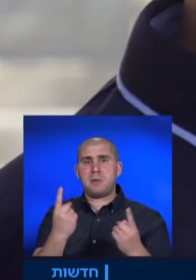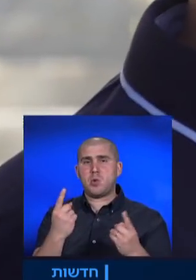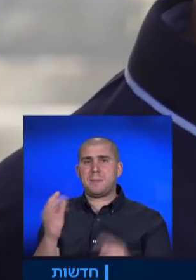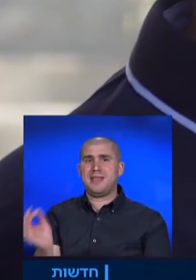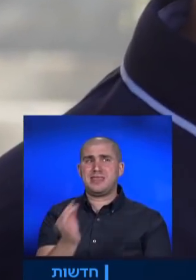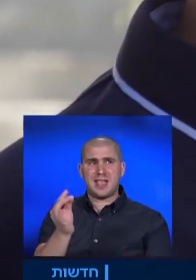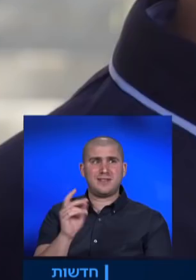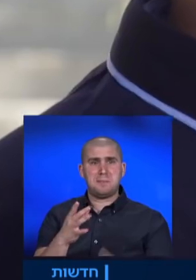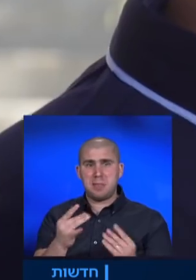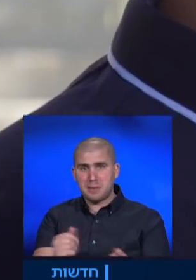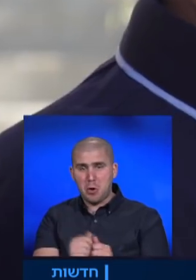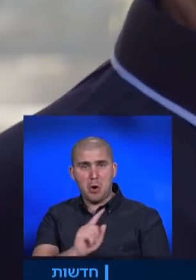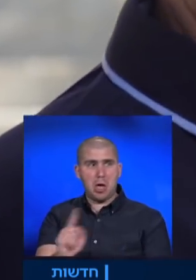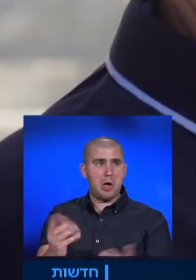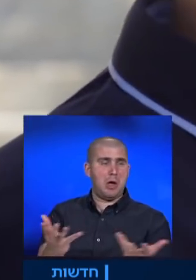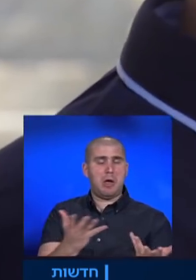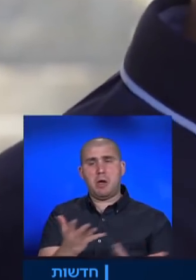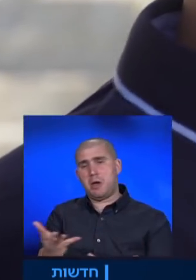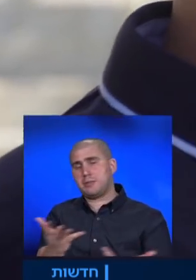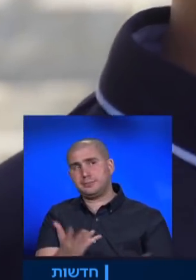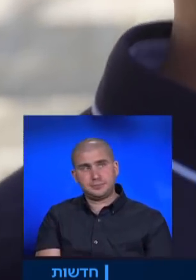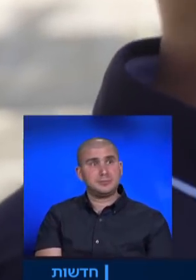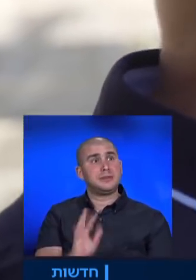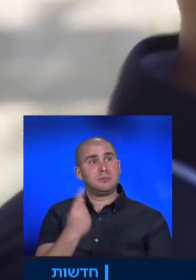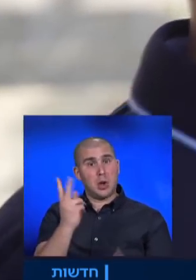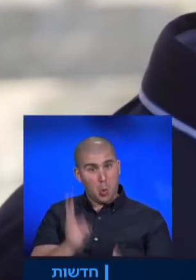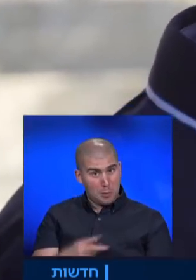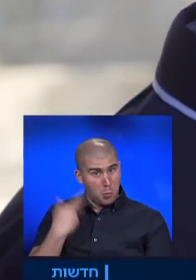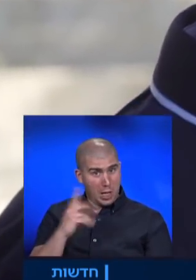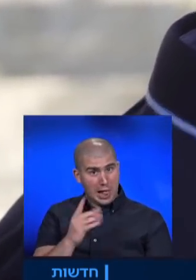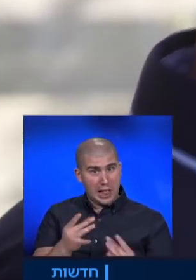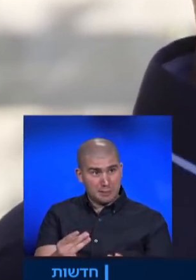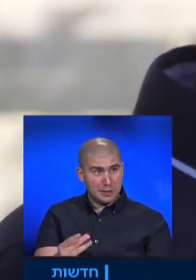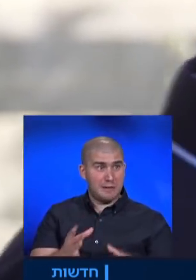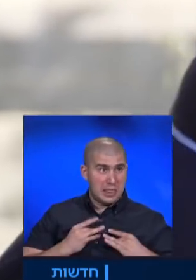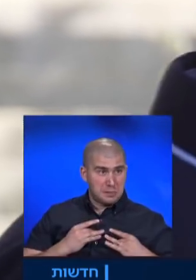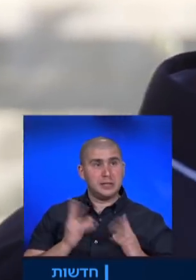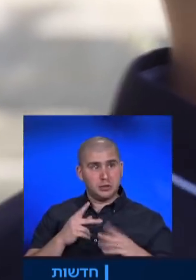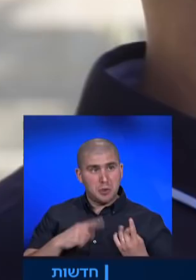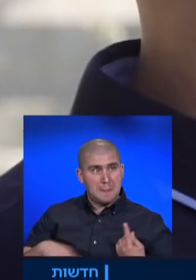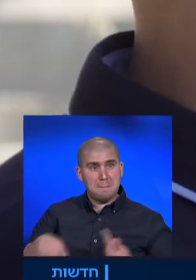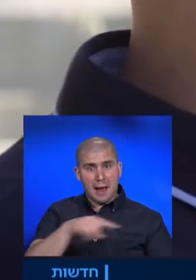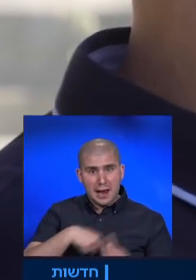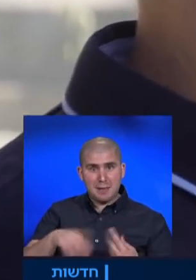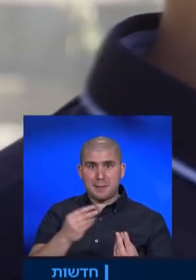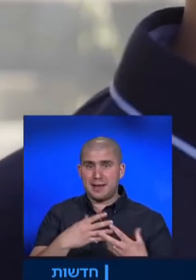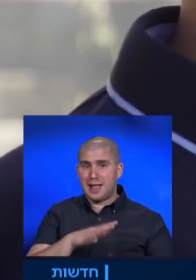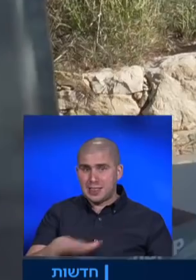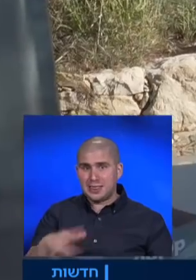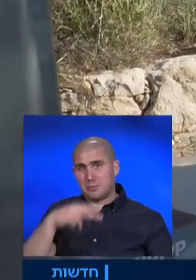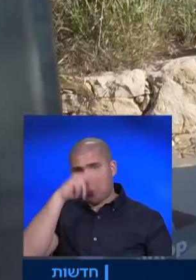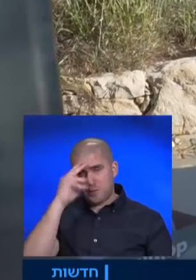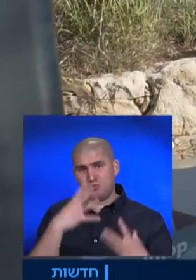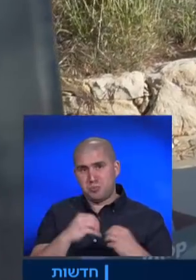אם הם לא מדביקים, אם הם עלולים להידבק, כי בכל זאת יש פה מעגלים מעגלים, ילדים והורים ומשפחות וכולי.